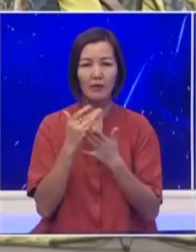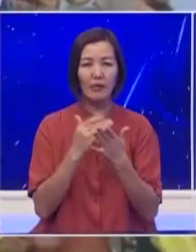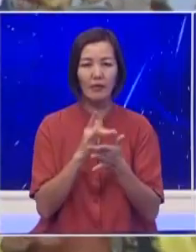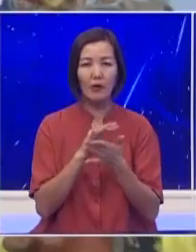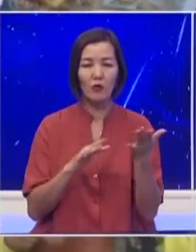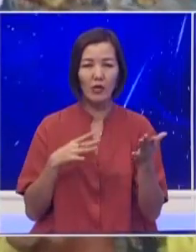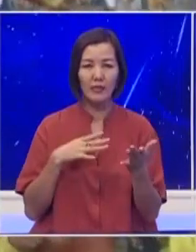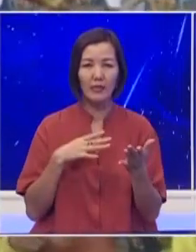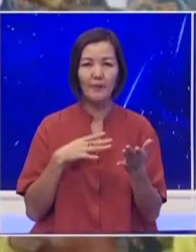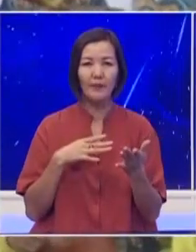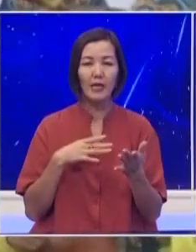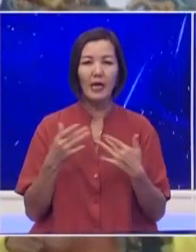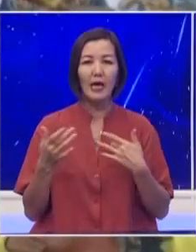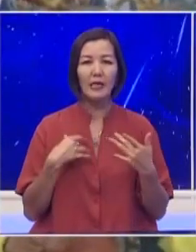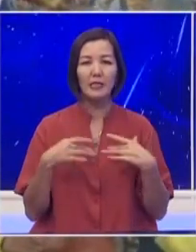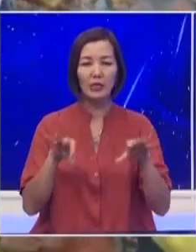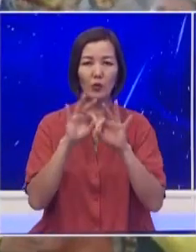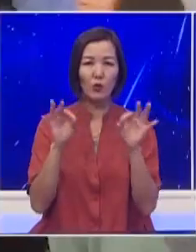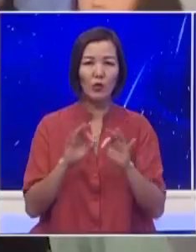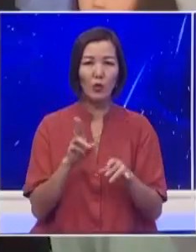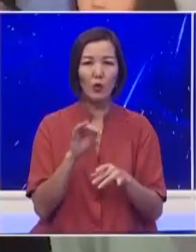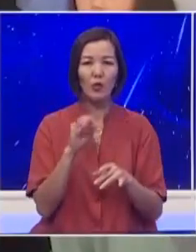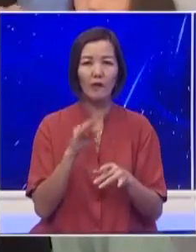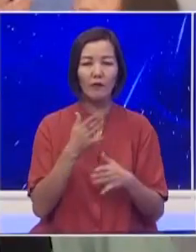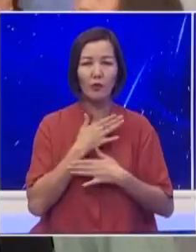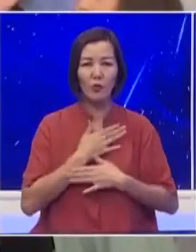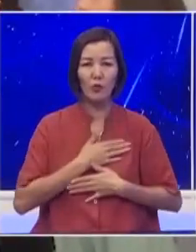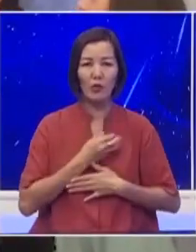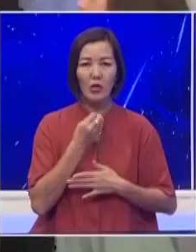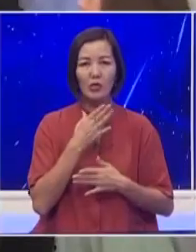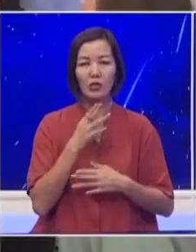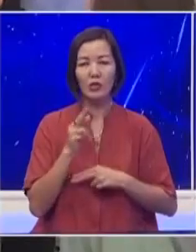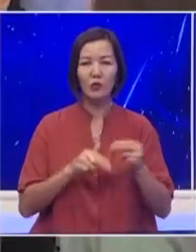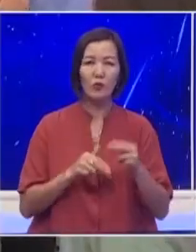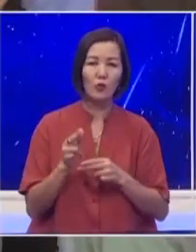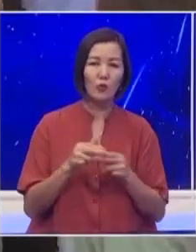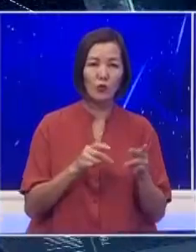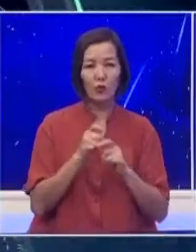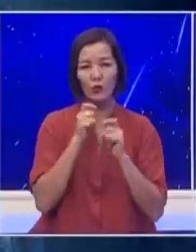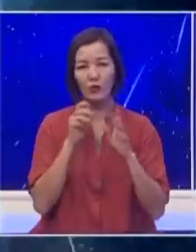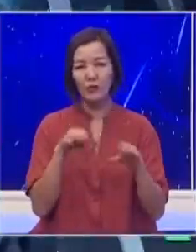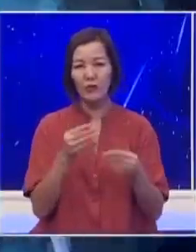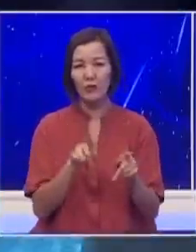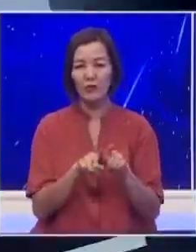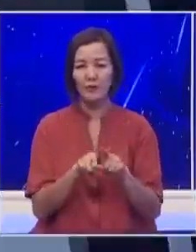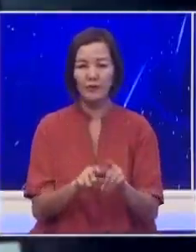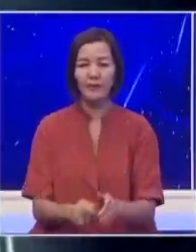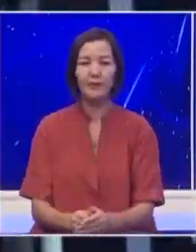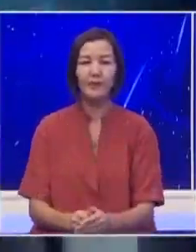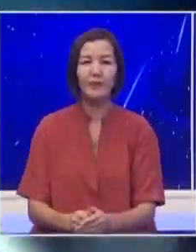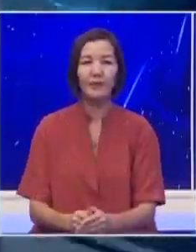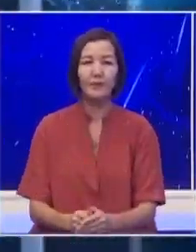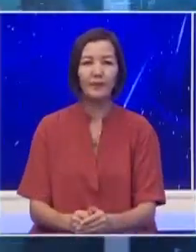бағдарламаға ұласты. Өз кезеңінде әртістердің өнері қонаевтықтардың көңілін көтеріп, жақсы көңіл күймен тарқасты. Мәди Мәлік,